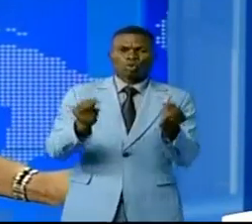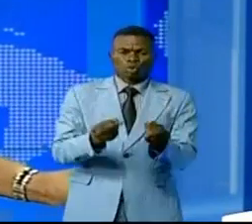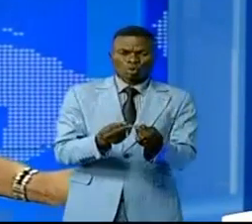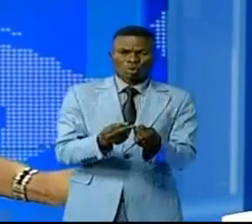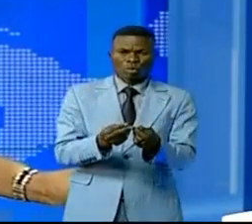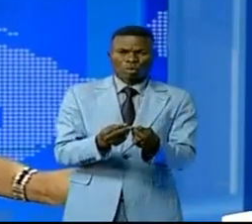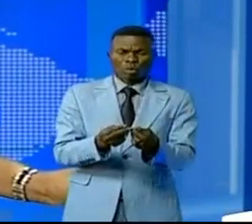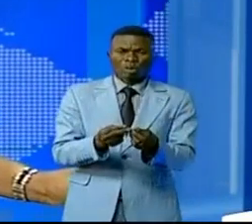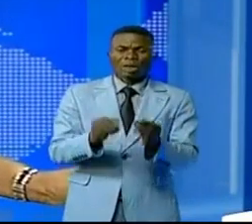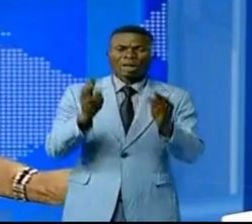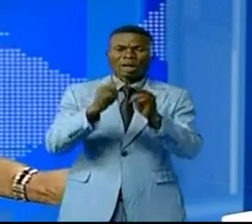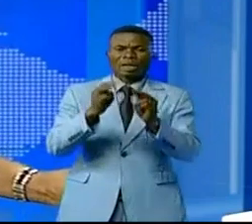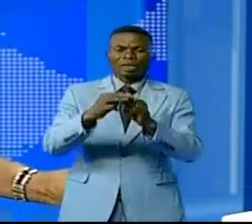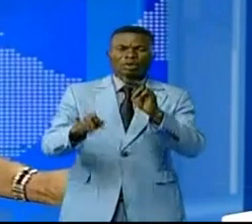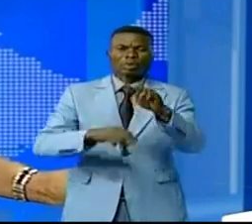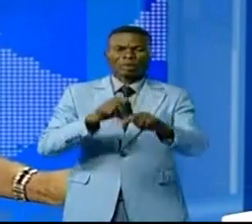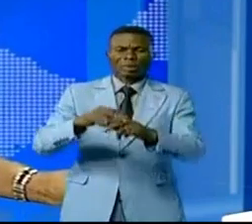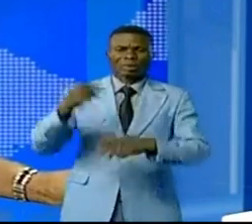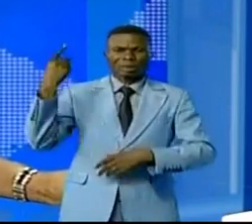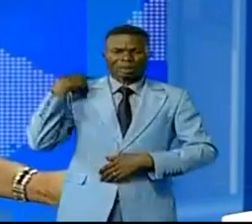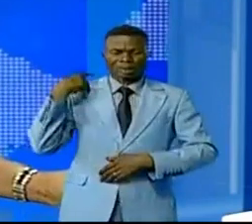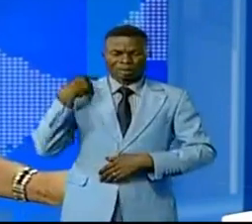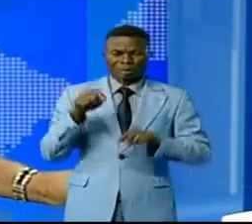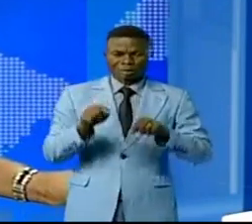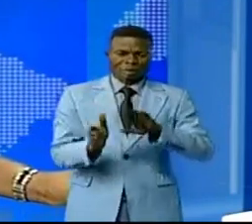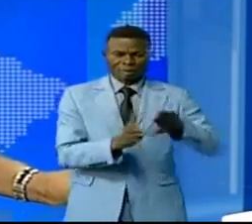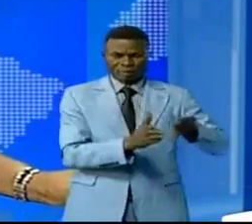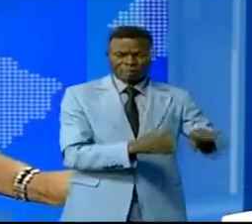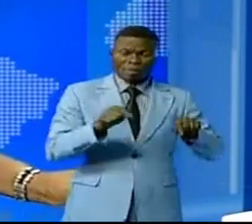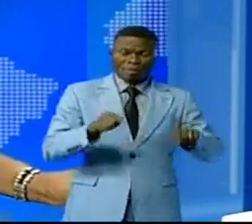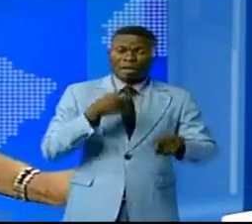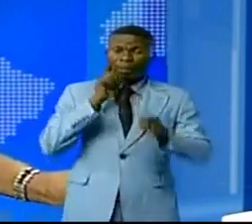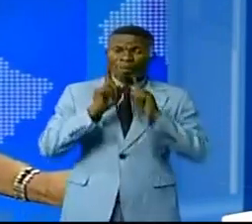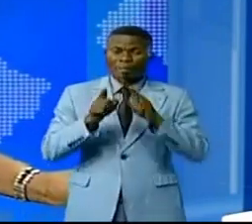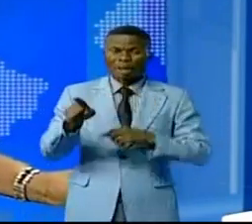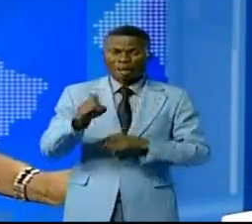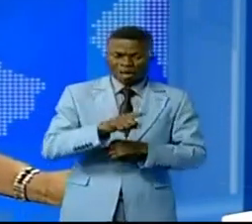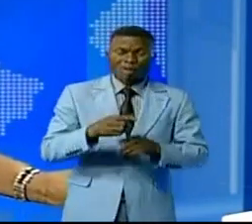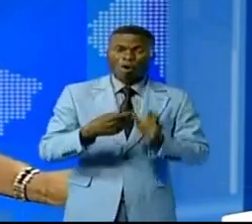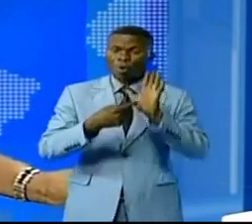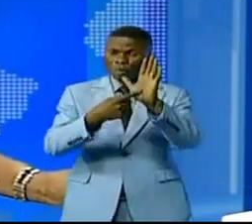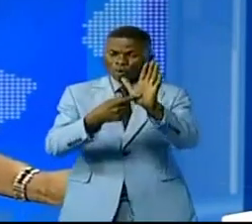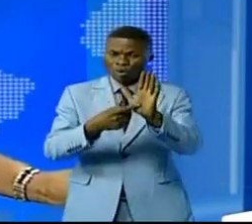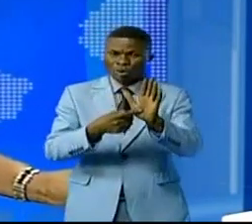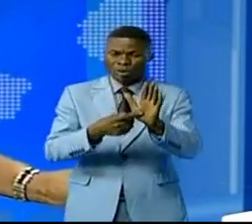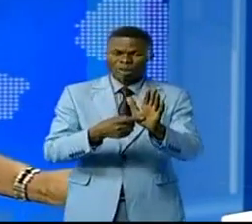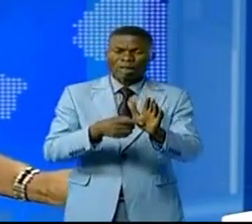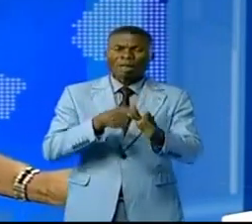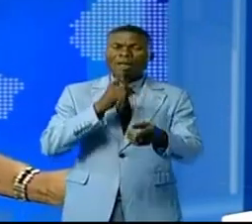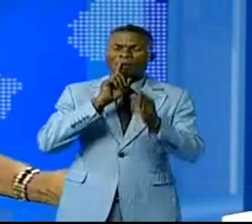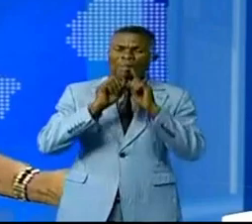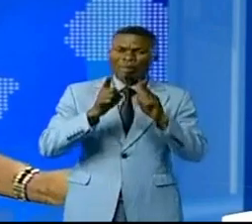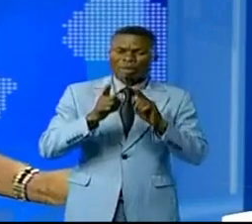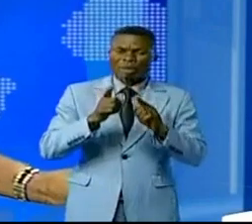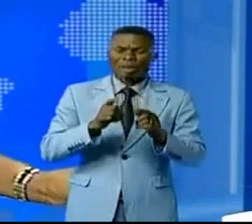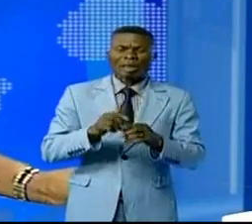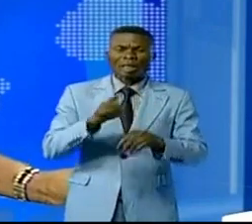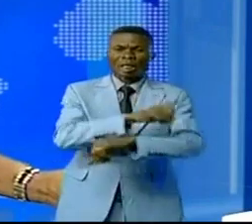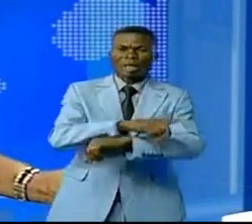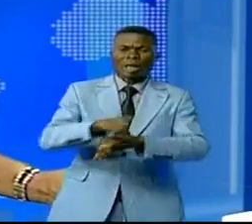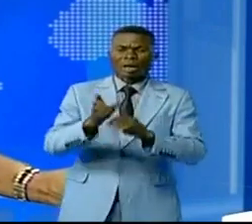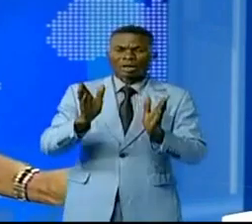de l'Assemblée nationale. Revenons à ce que je vous disais tout à l'heure avec l'entretien de